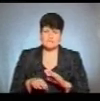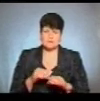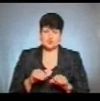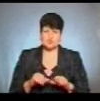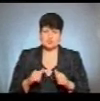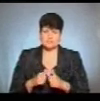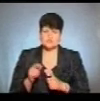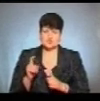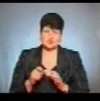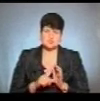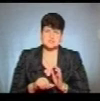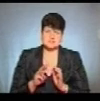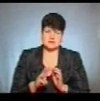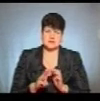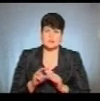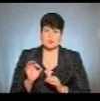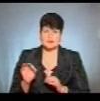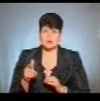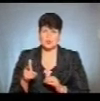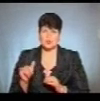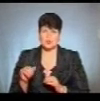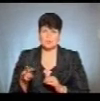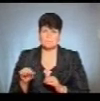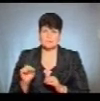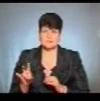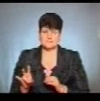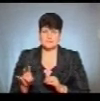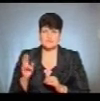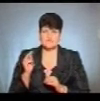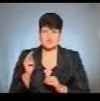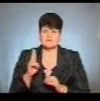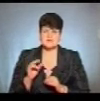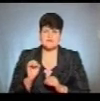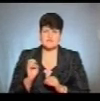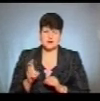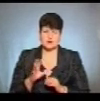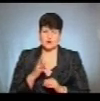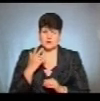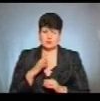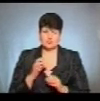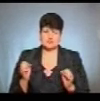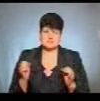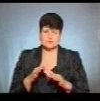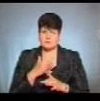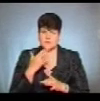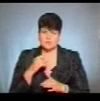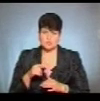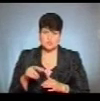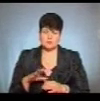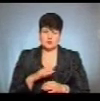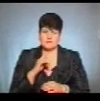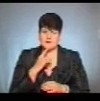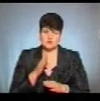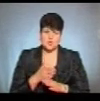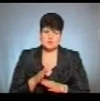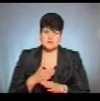номер 163 Олег Гумен. Навчання в ЦВК, коли було зібрано дуже багато людей, було важко узгодити певні